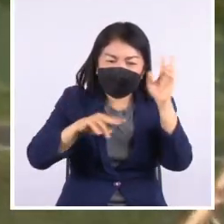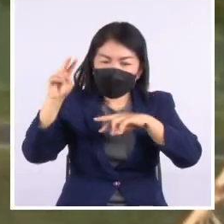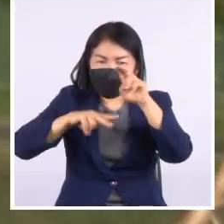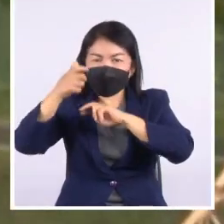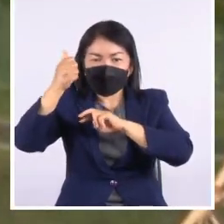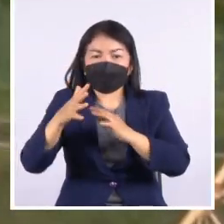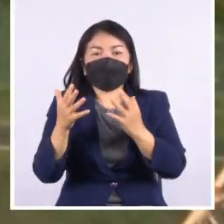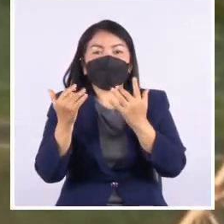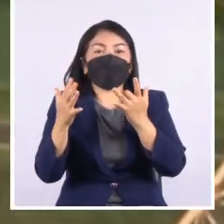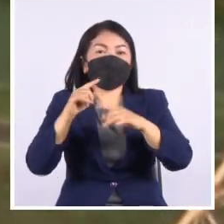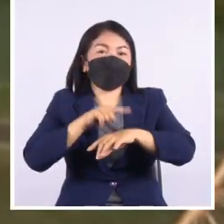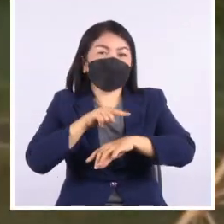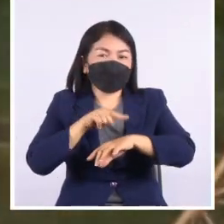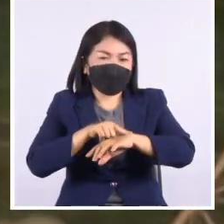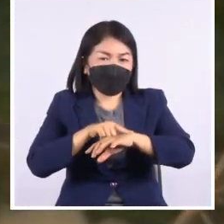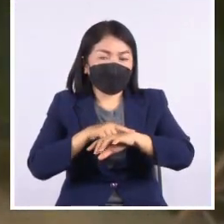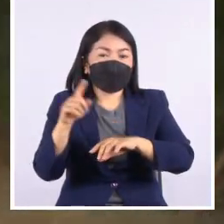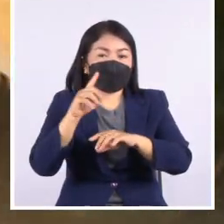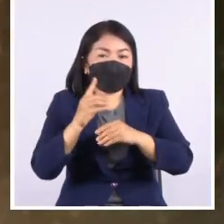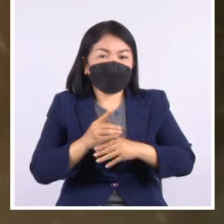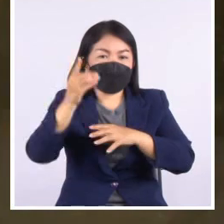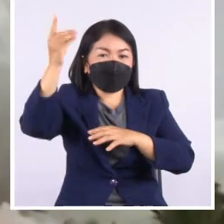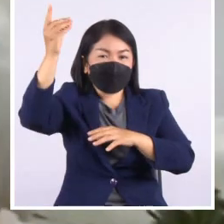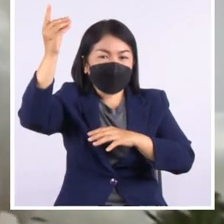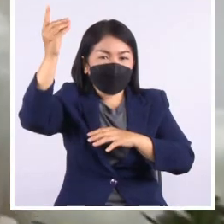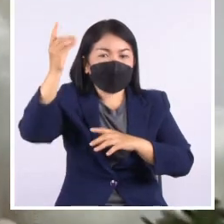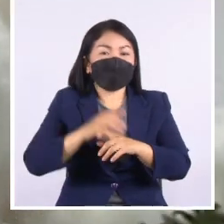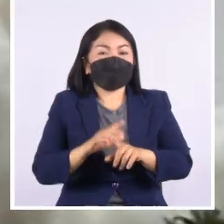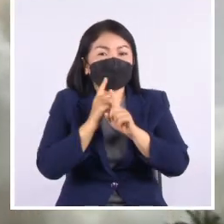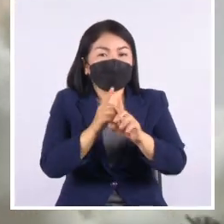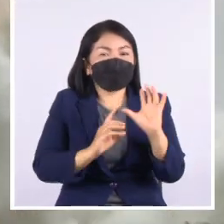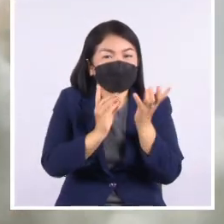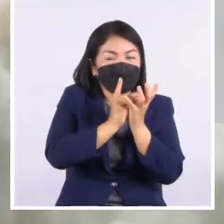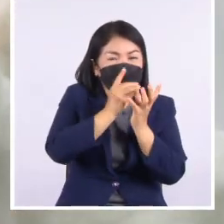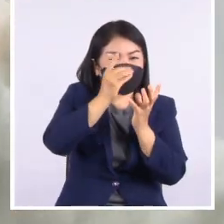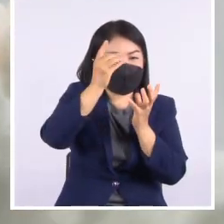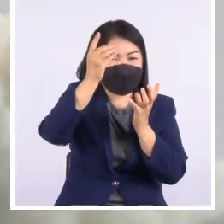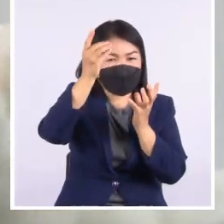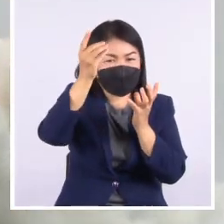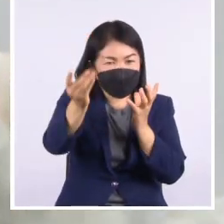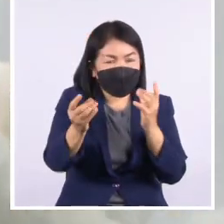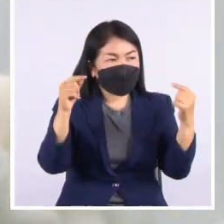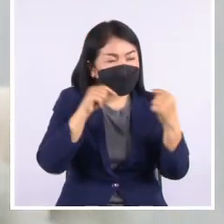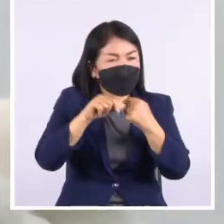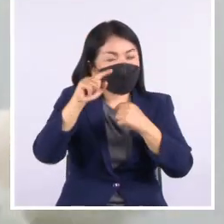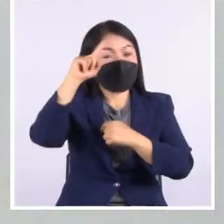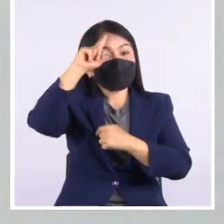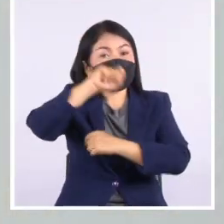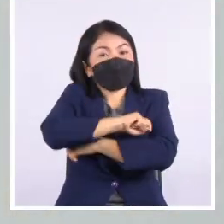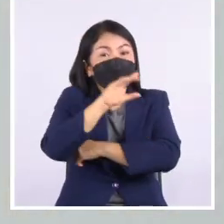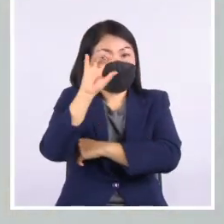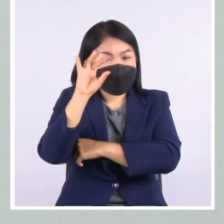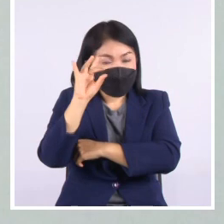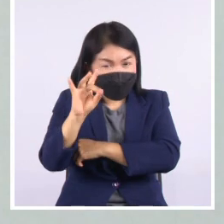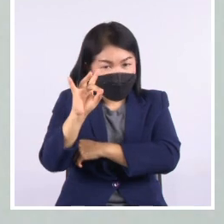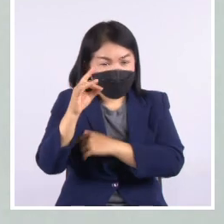กว่าจะถึงช่วงเวลาไม่กี่ชั่วโมงที่จรวดกลับเข้าชั้นบรรยากาศโลกซึ่งคาดการว่าน่าจะเป็นวันเสาร์ที่8พฤษภาคมนี้ครับท